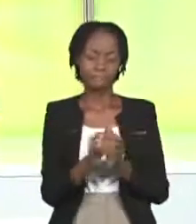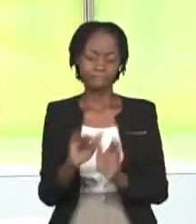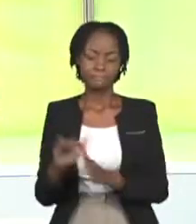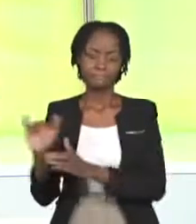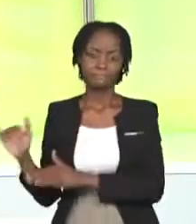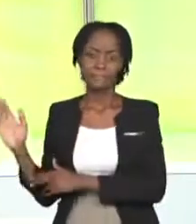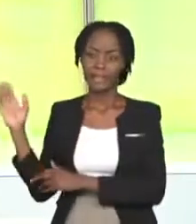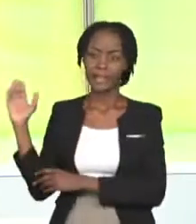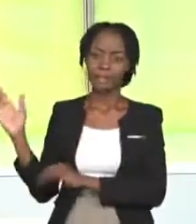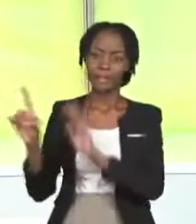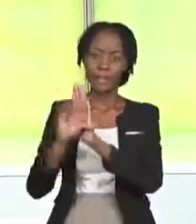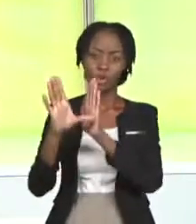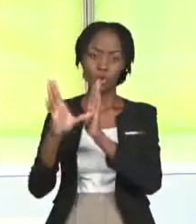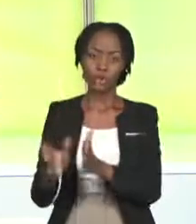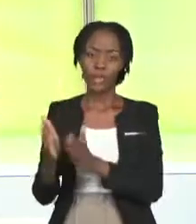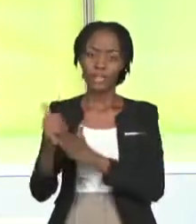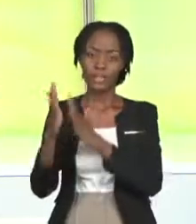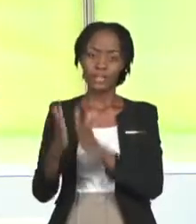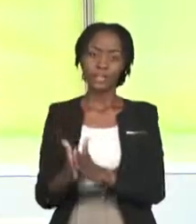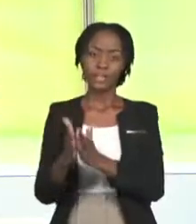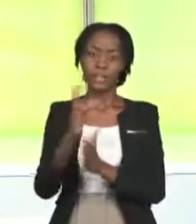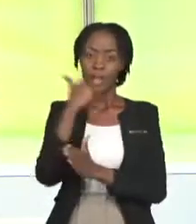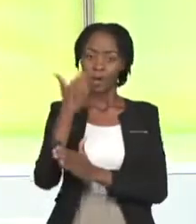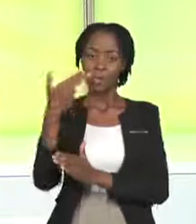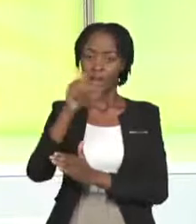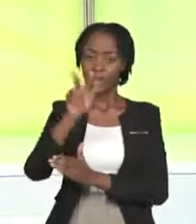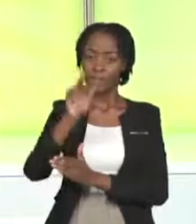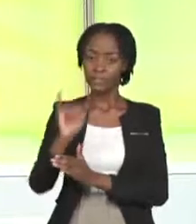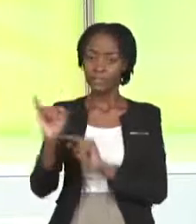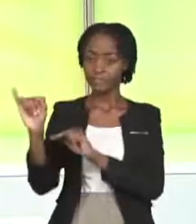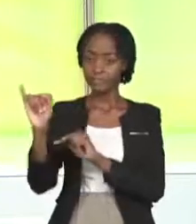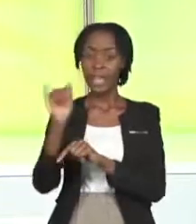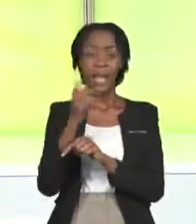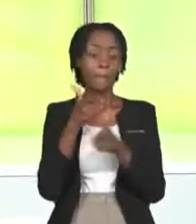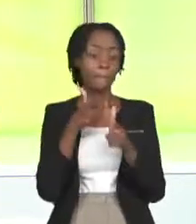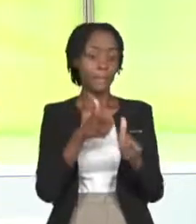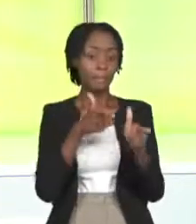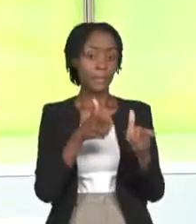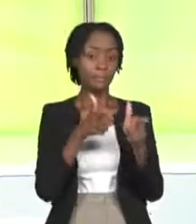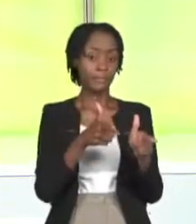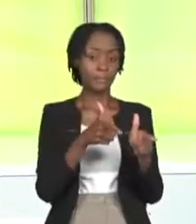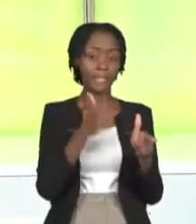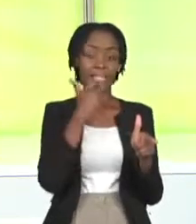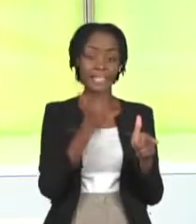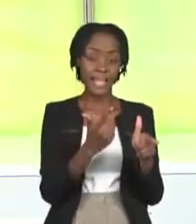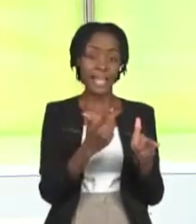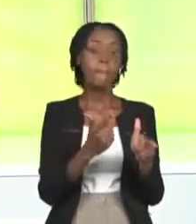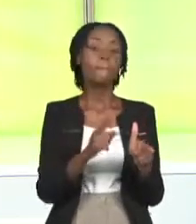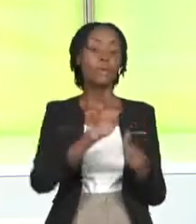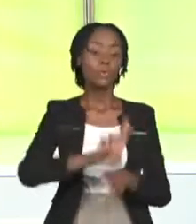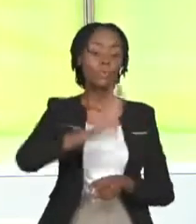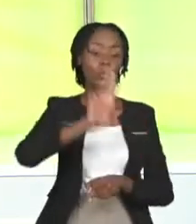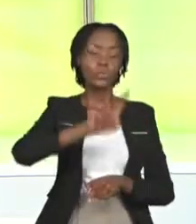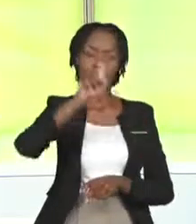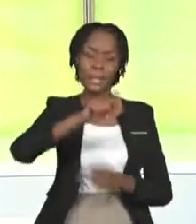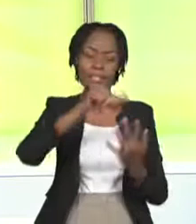Kiongozi wa muungano wa mawakili nchini LSK Nelson Havi amemtaka Rais Uhuru Kenyatta kuwateua majaji 41 kwenye idara ya mahakama.